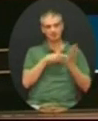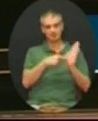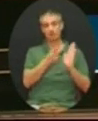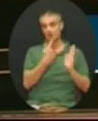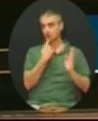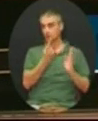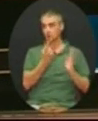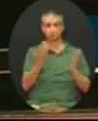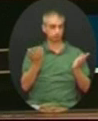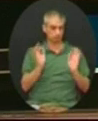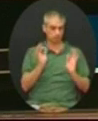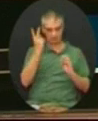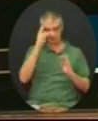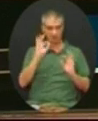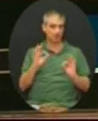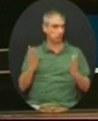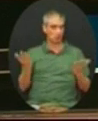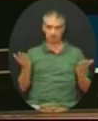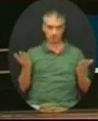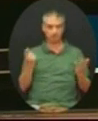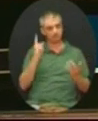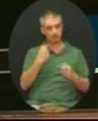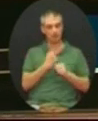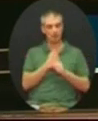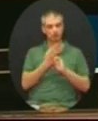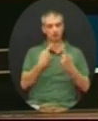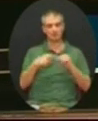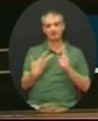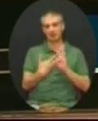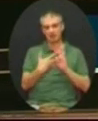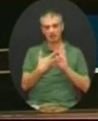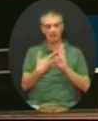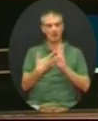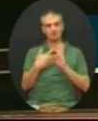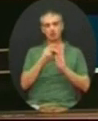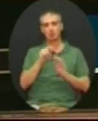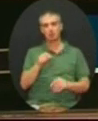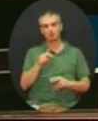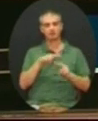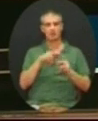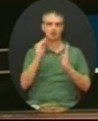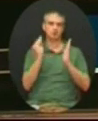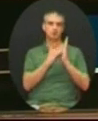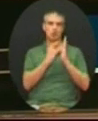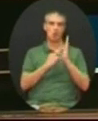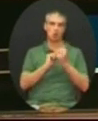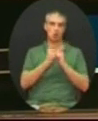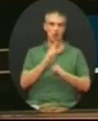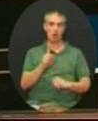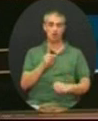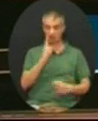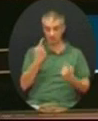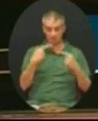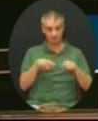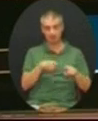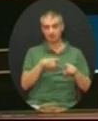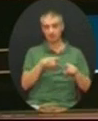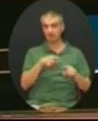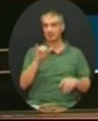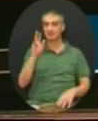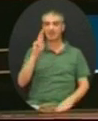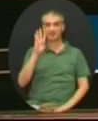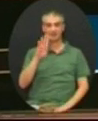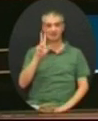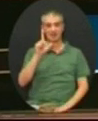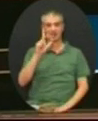שאתה אומר שזה באמת הגיוני, אז צריך לעשות ועדת חקירה, לבדוק את הנושא, ואז לחוקק כן או לא. אבל במקביל, מקדם יריב לוין,